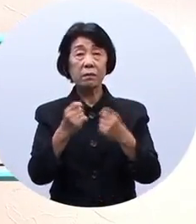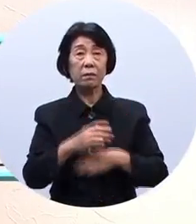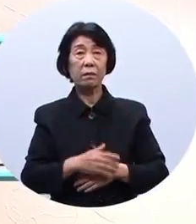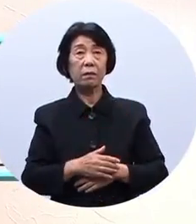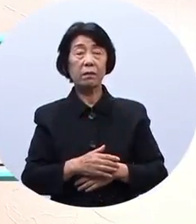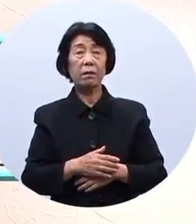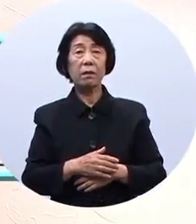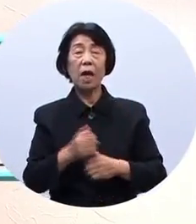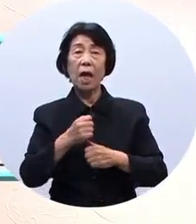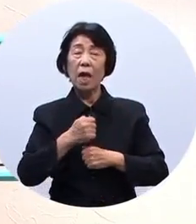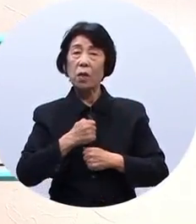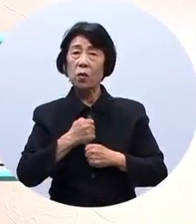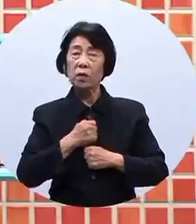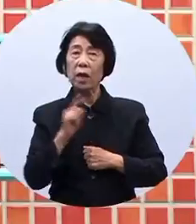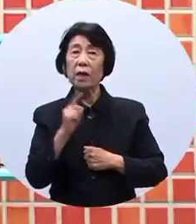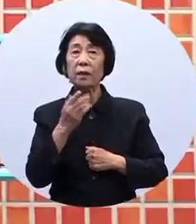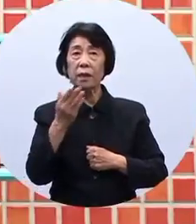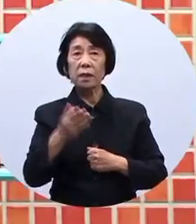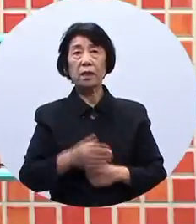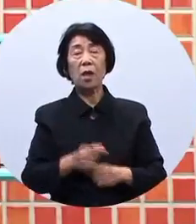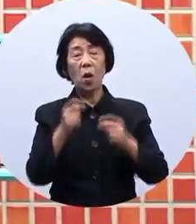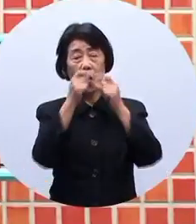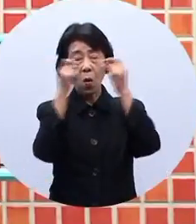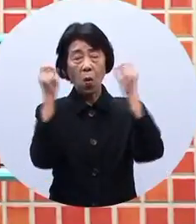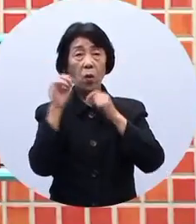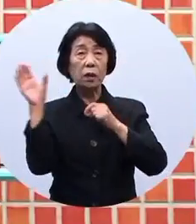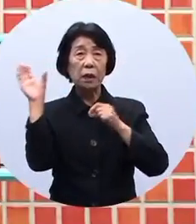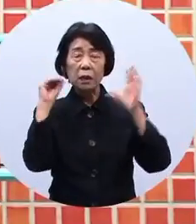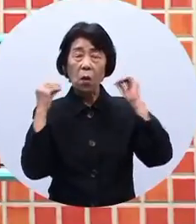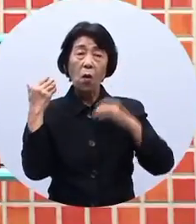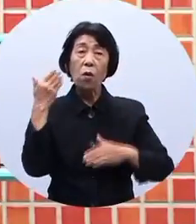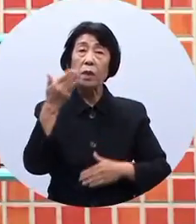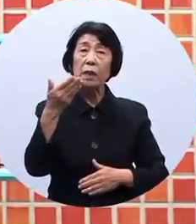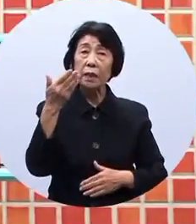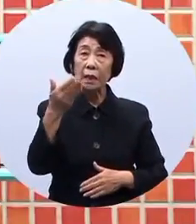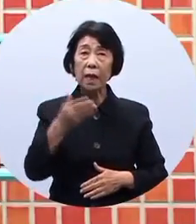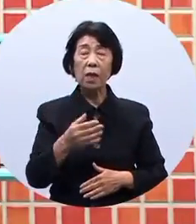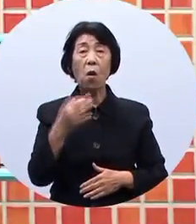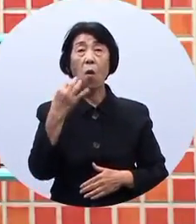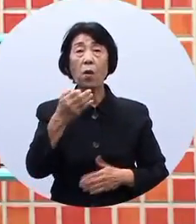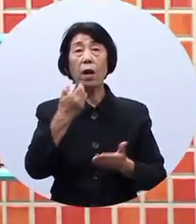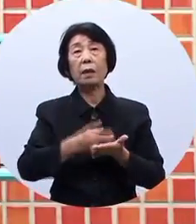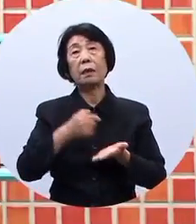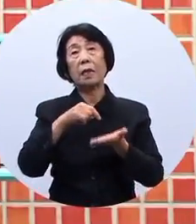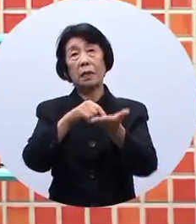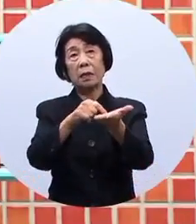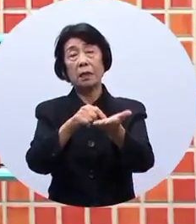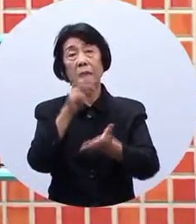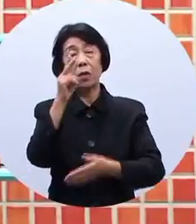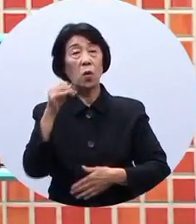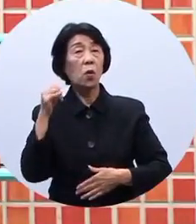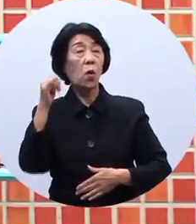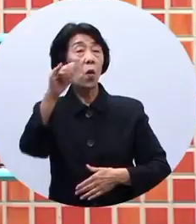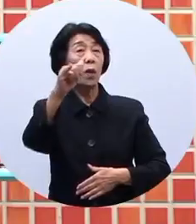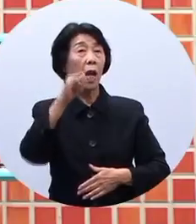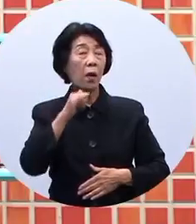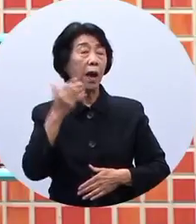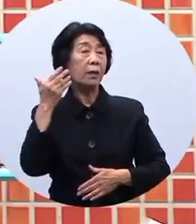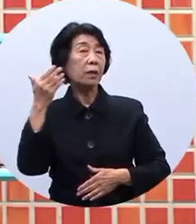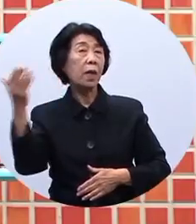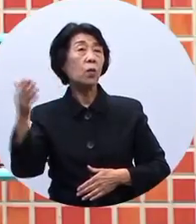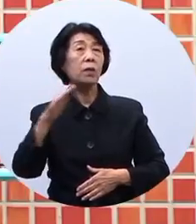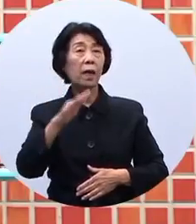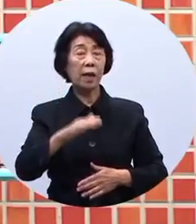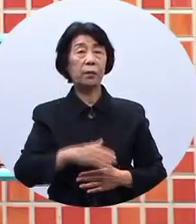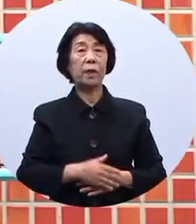ういったことに気をつければいいでしょうか。 個人情報を聞き出したり、お金を請求するような電話がかかる可能性があ